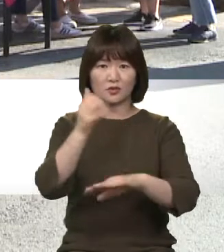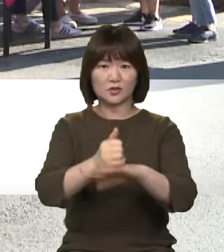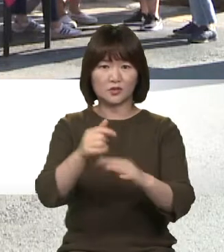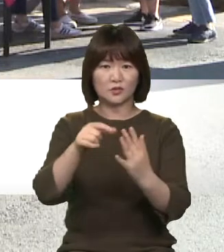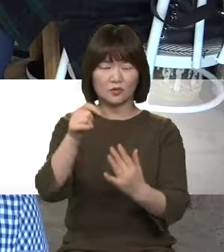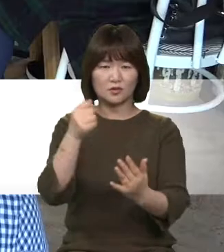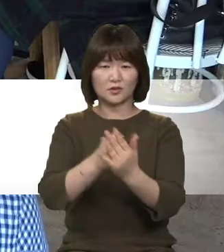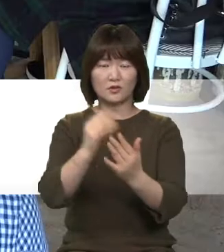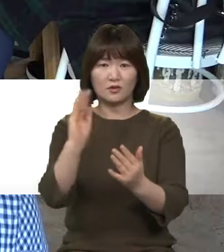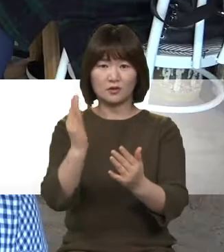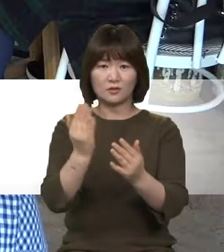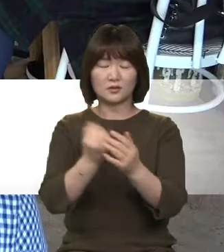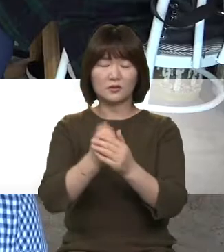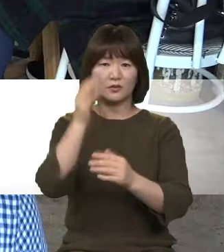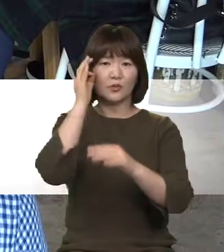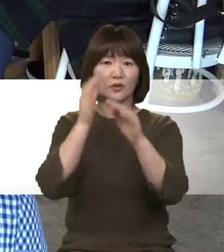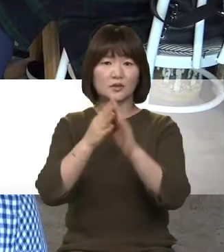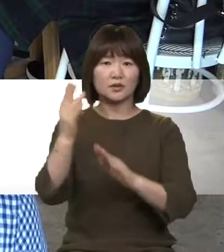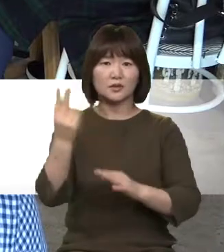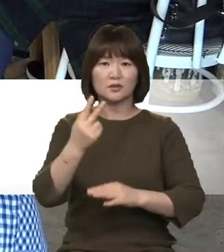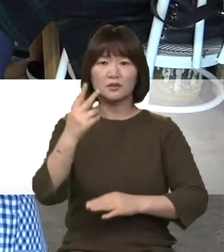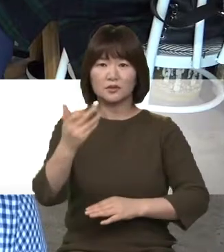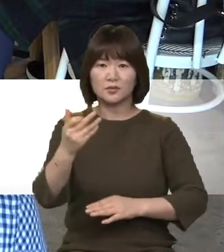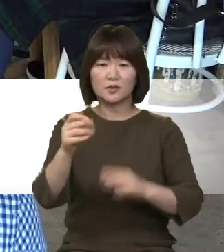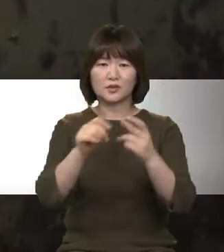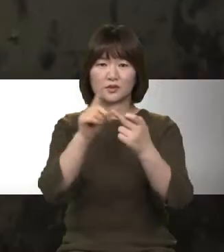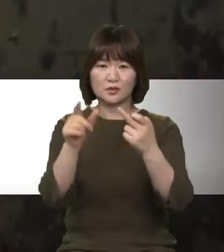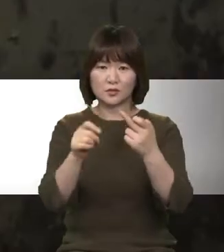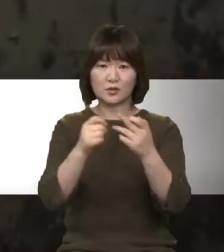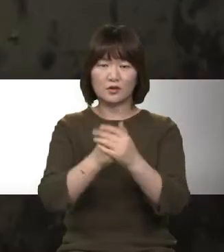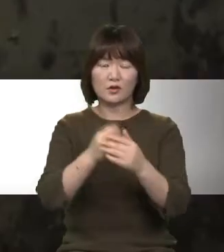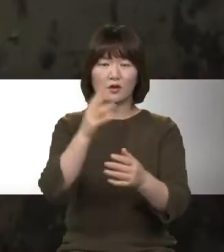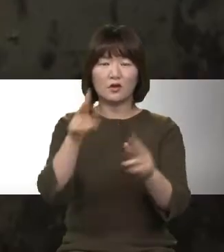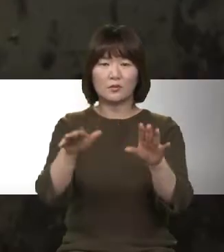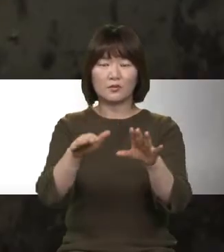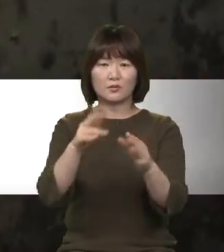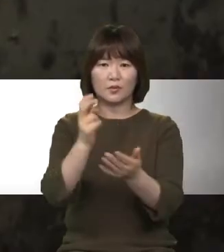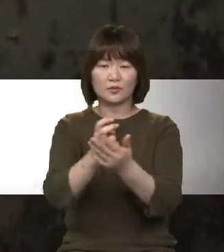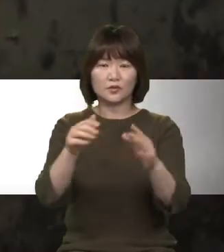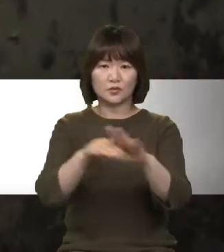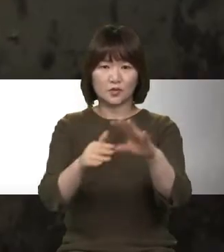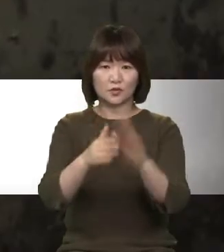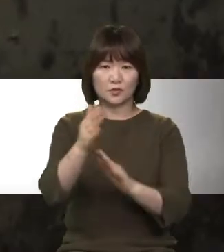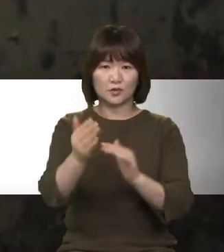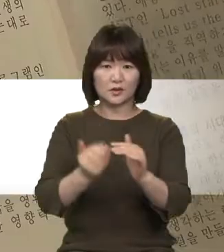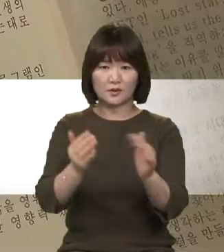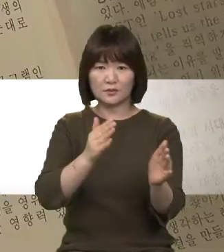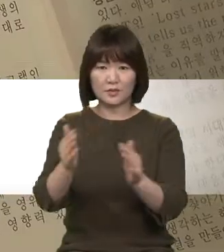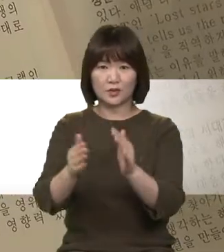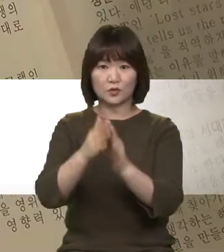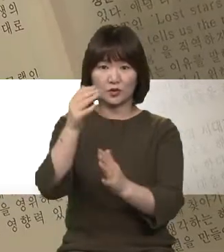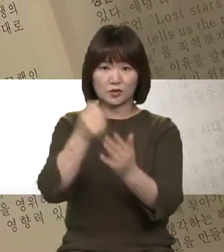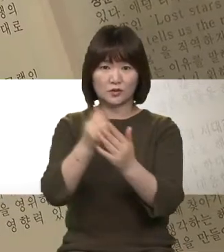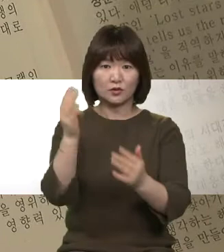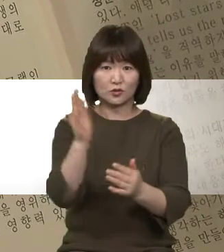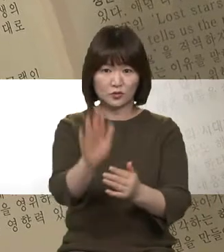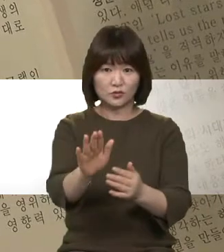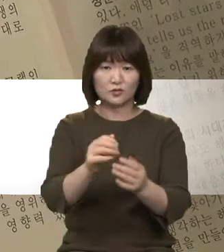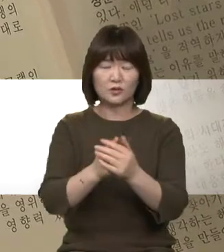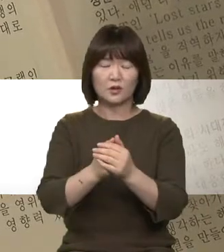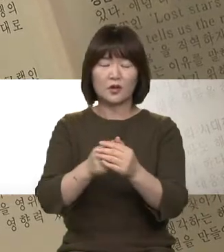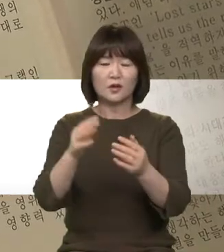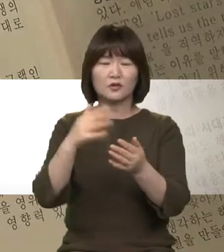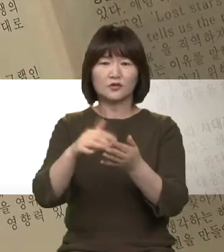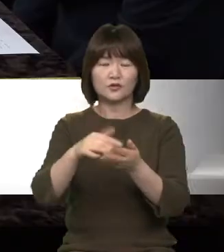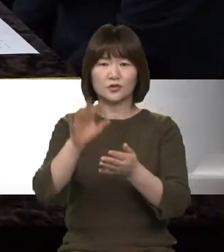선정됐습니다 포항 신 의 2018년 12월 법적 문화도시 예비 도시로 지정된 이후 10개의 예비